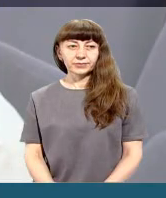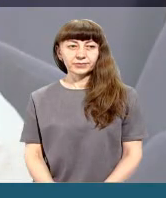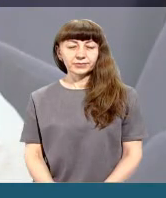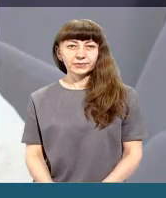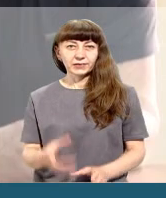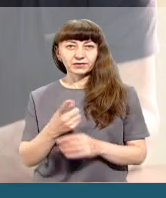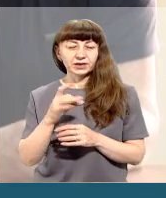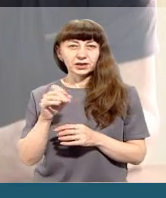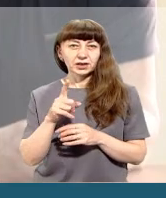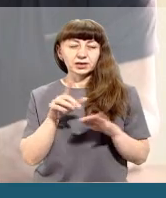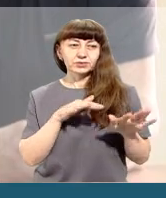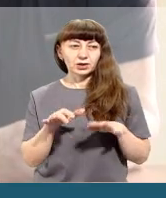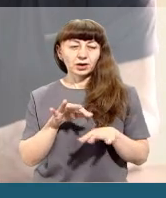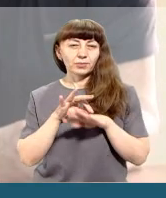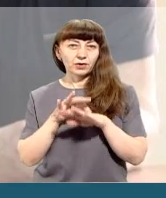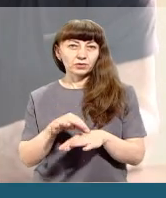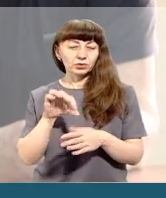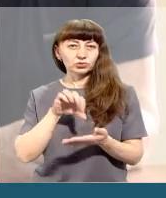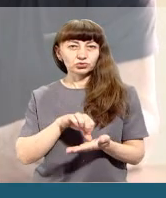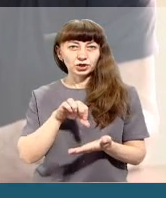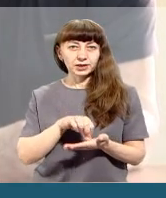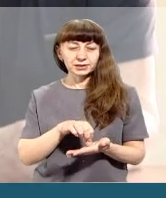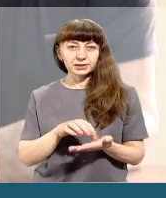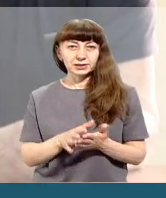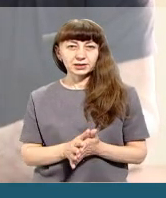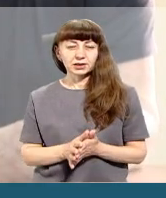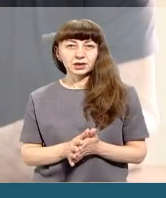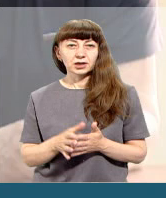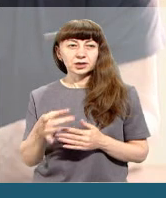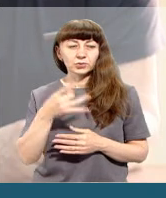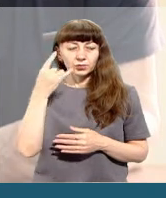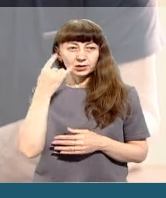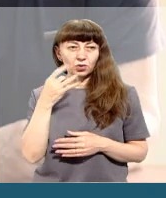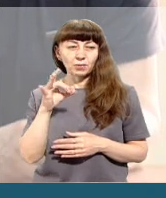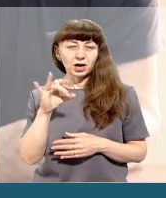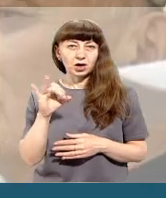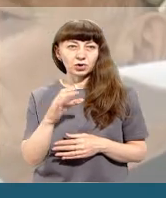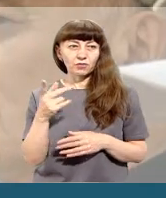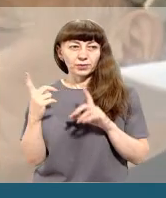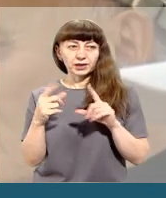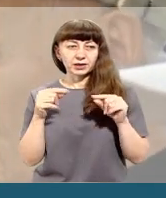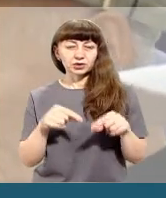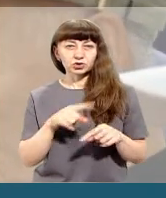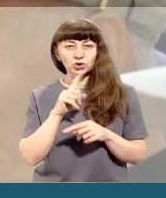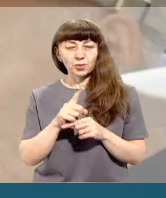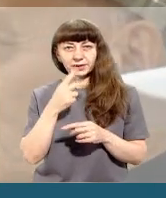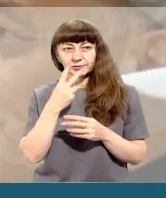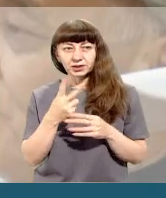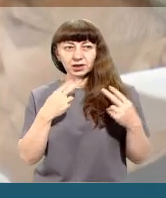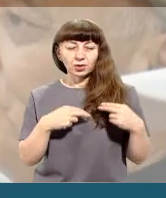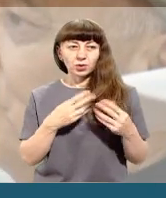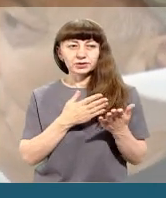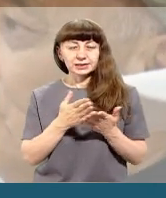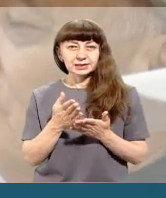мероприятие проходит с участием председателя Высшего совета ветеранов Республики Казахстан. Булаткан Омаров прибыл, чтобы ознакомиться с работой Совета ветеранов в